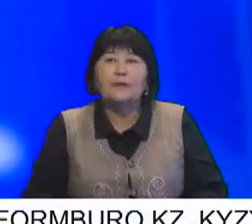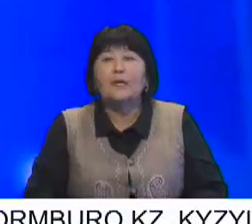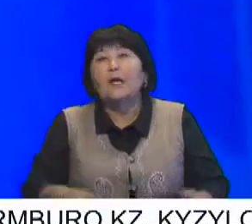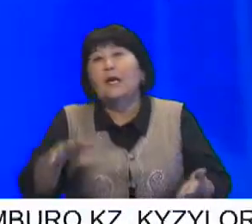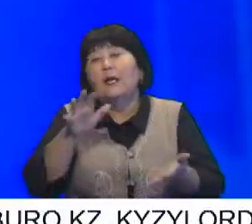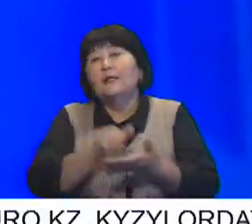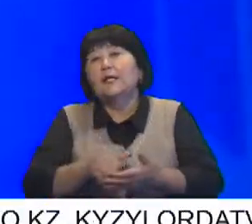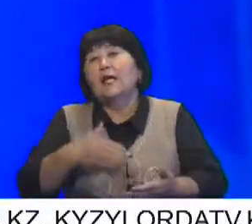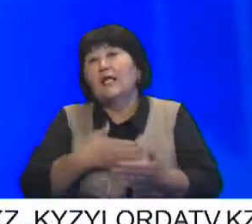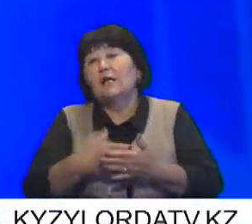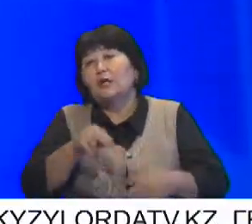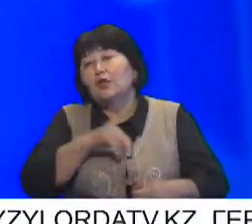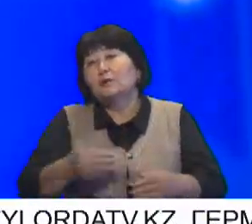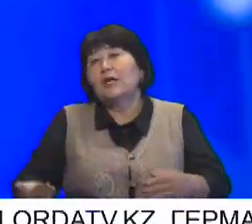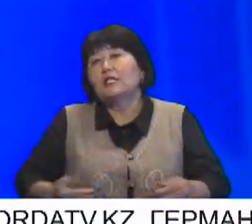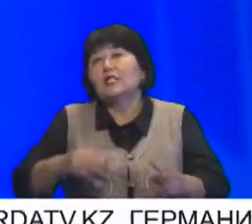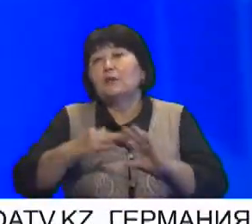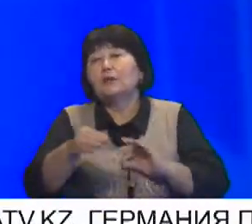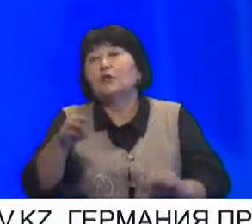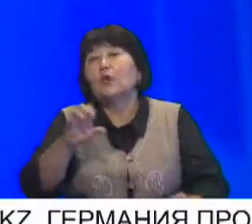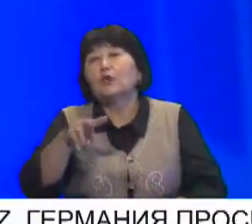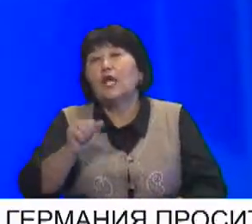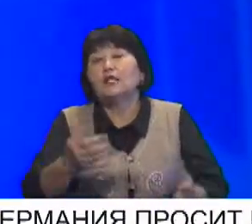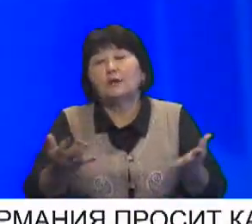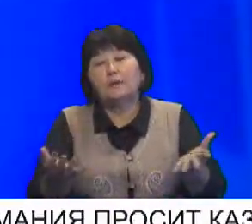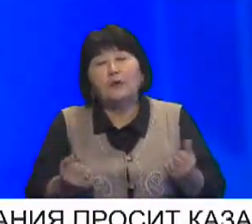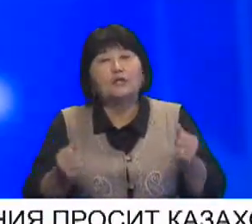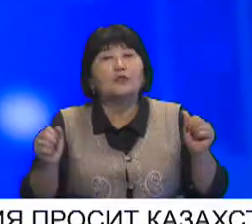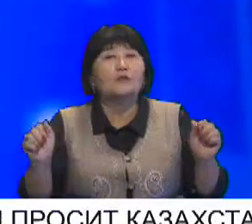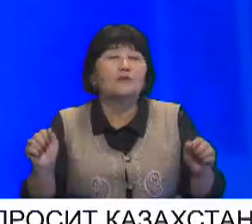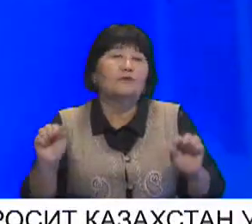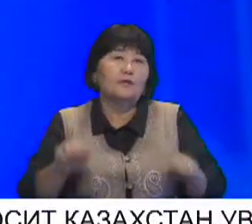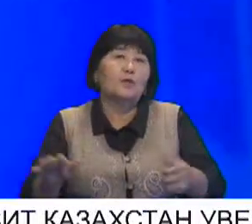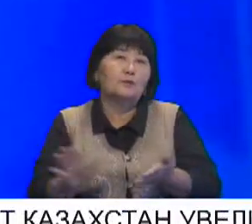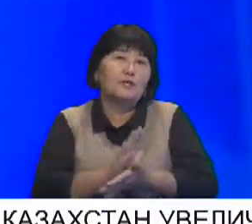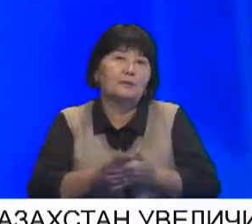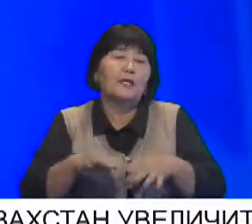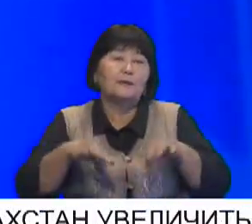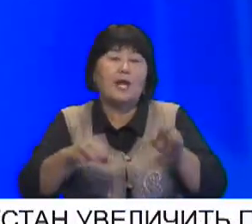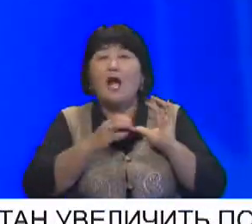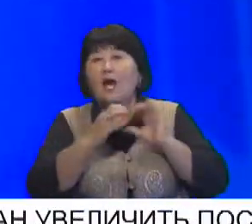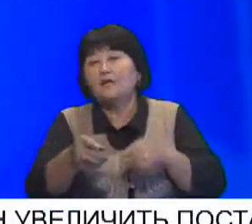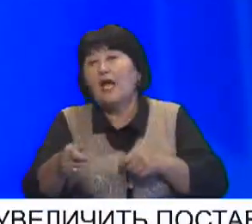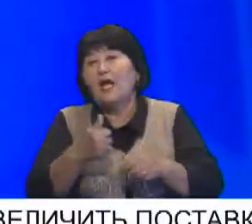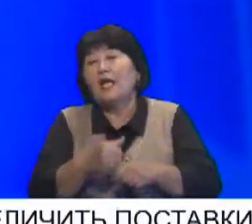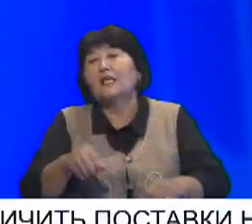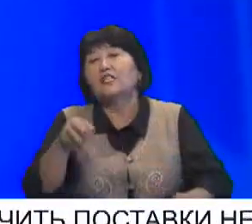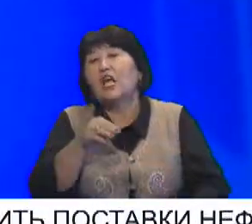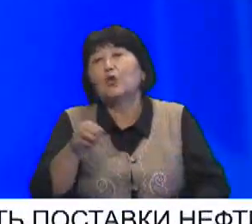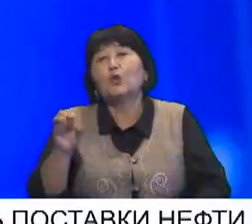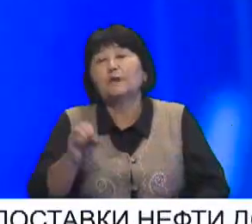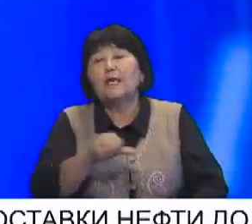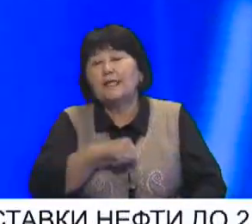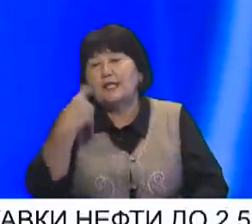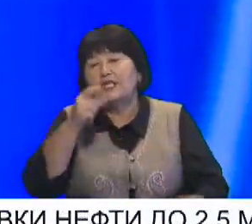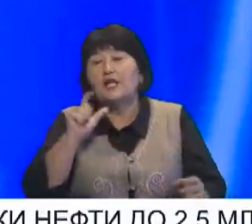Занятые на общественных работах жители поселка Жосалы получили возможность бесплатного проезда на автобусе. Аким района Жандос Еркенбек лично